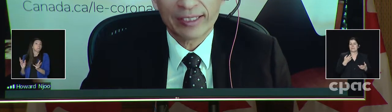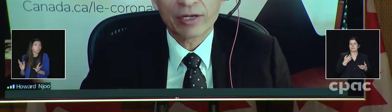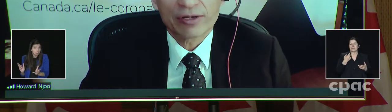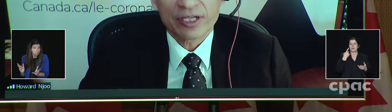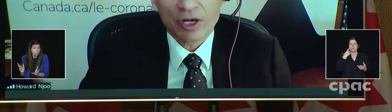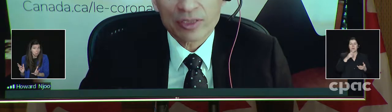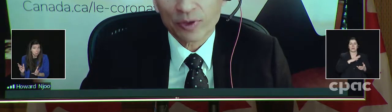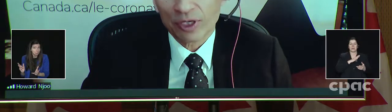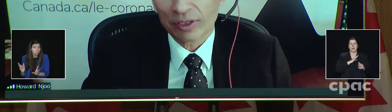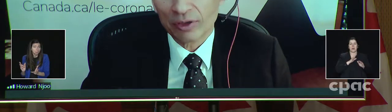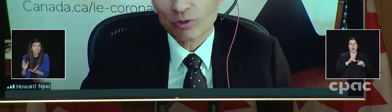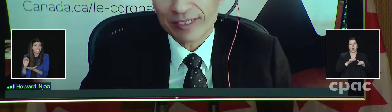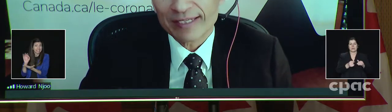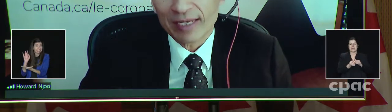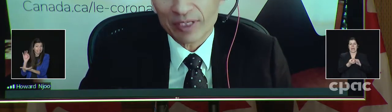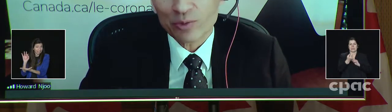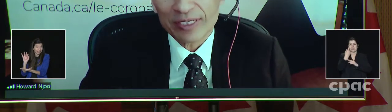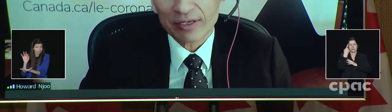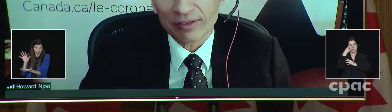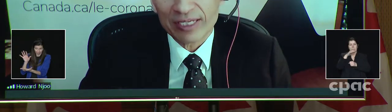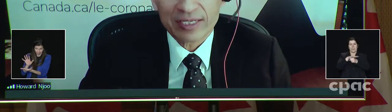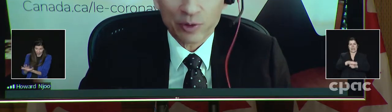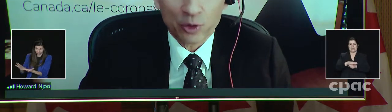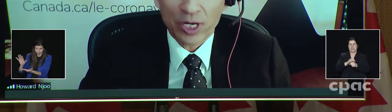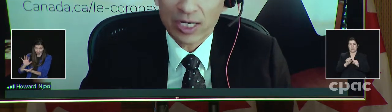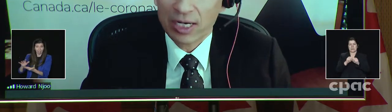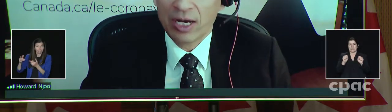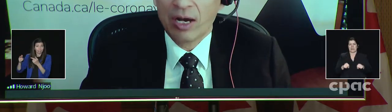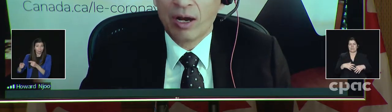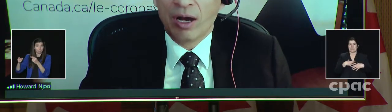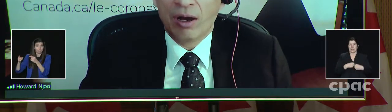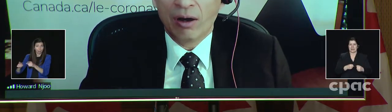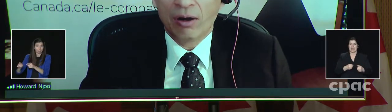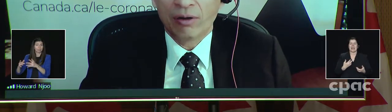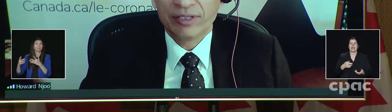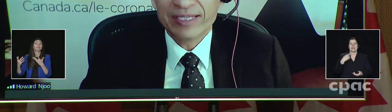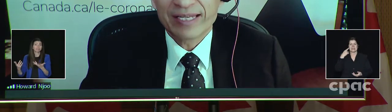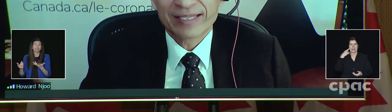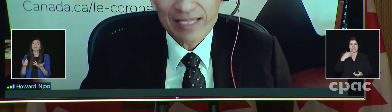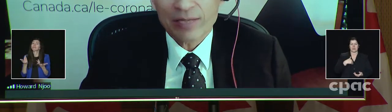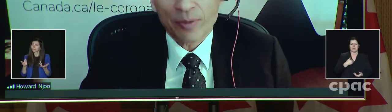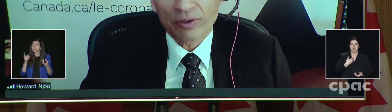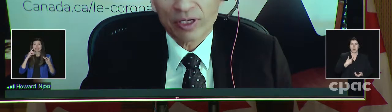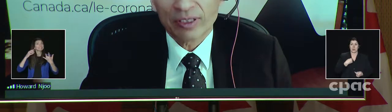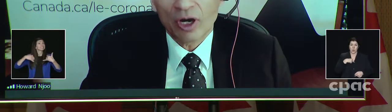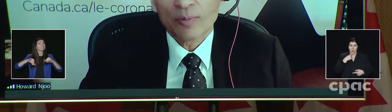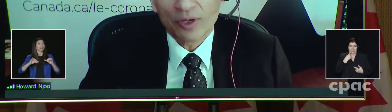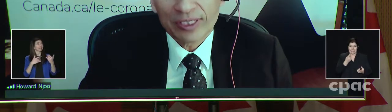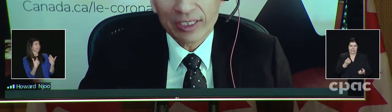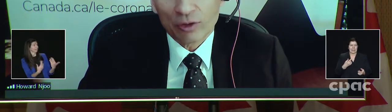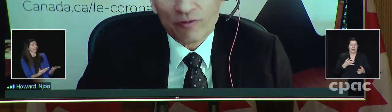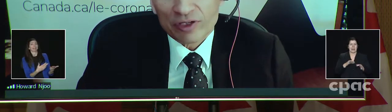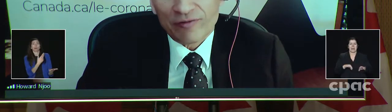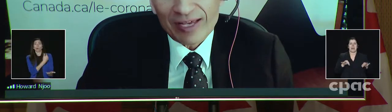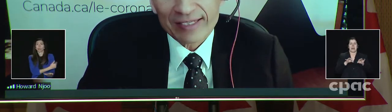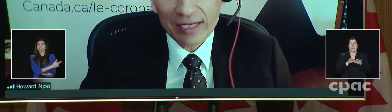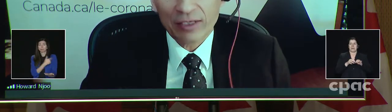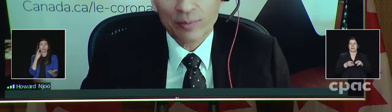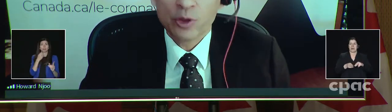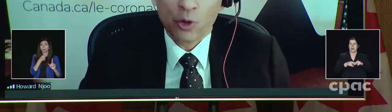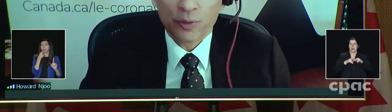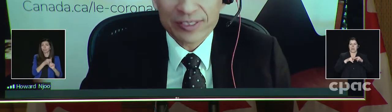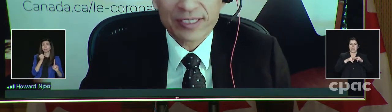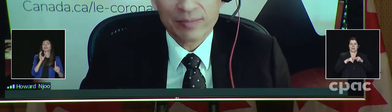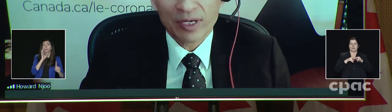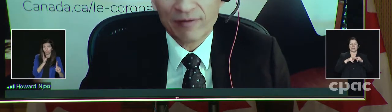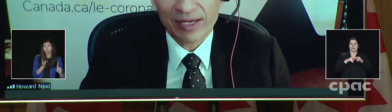avoir des conséquences pour nos systèmes de soins de santé. C'est pourquoi on dit que c'est très important d'augmenter la couverture vaccinale le plus